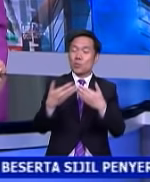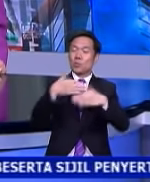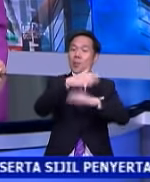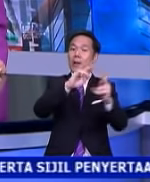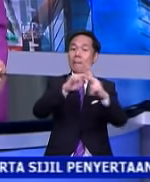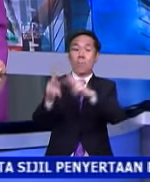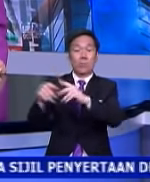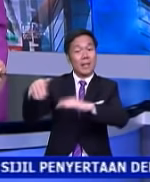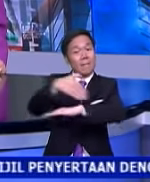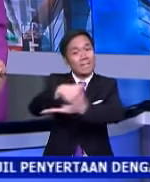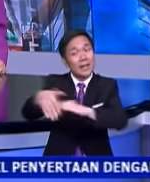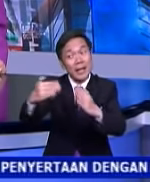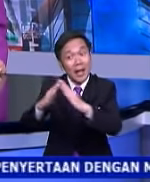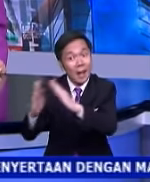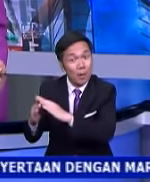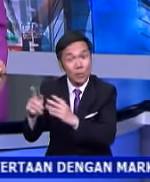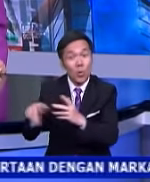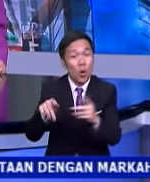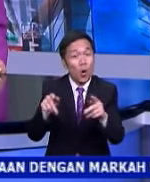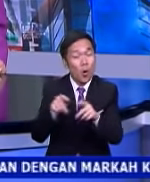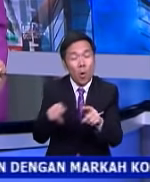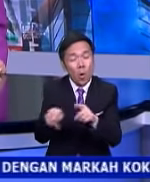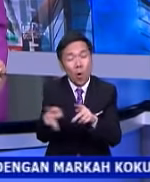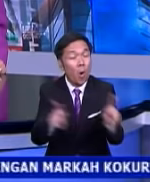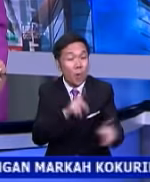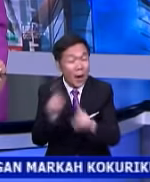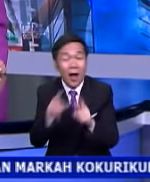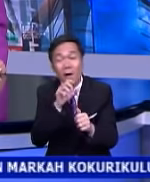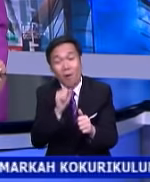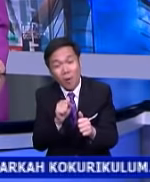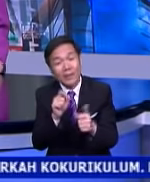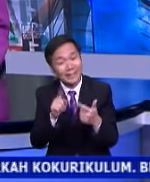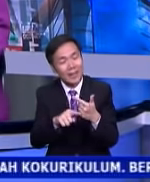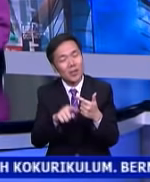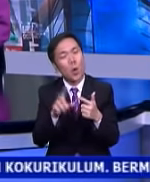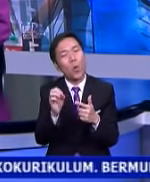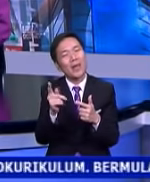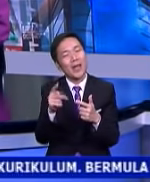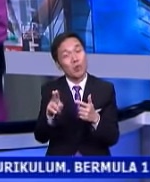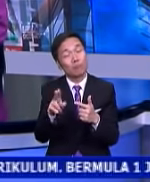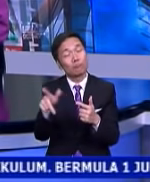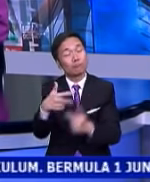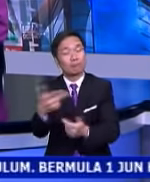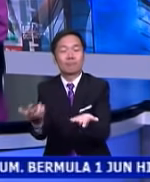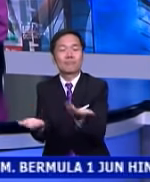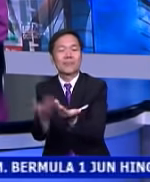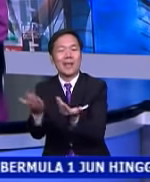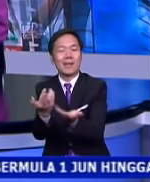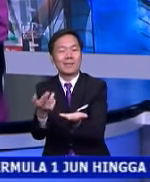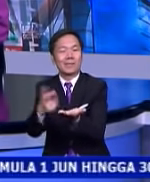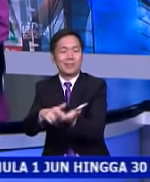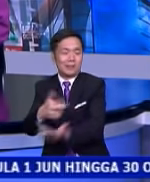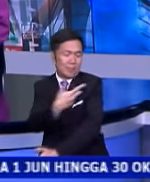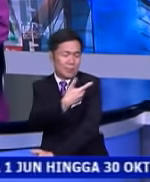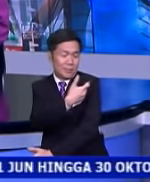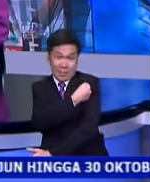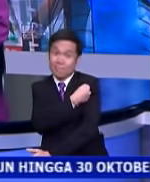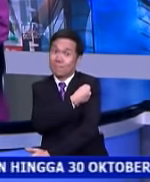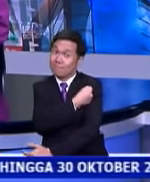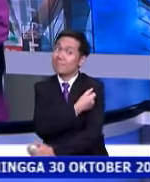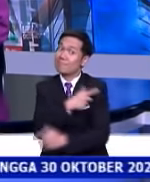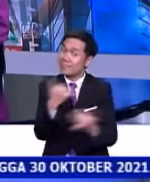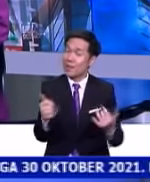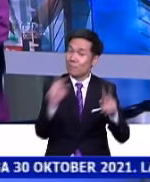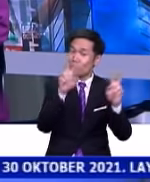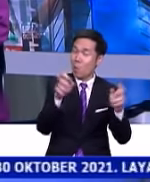pinggir bandar termasuk warga emas dan orang kurang upaya OKU. Ia bagi memudahkan mereka mendaftar seterusnya menerima vaksin menerusi